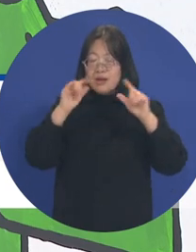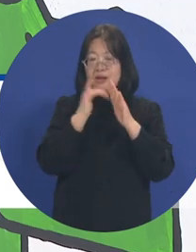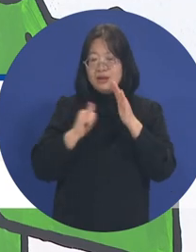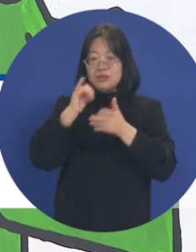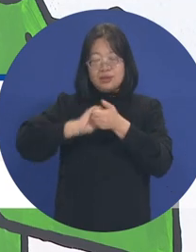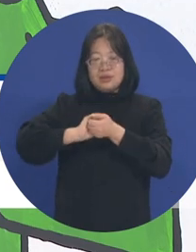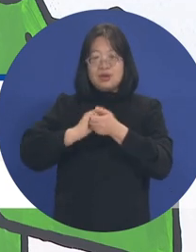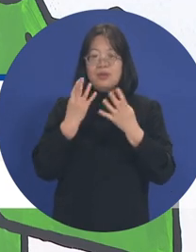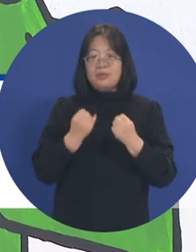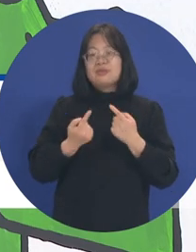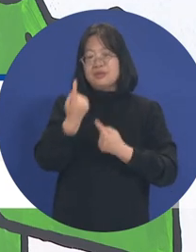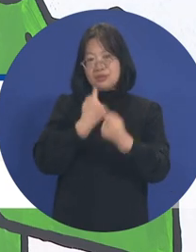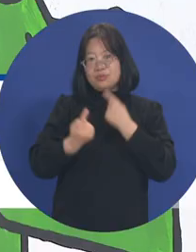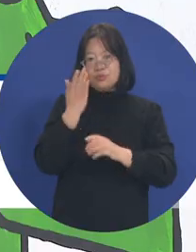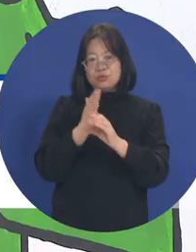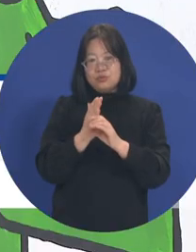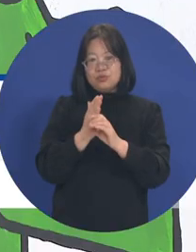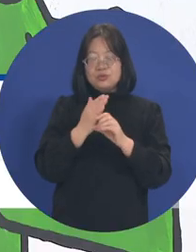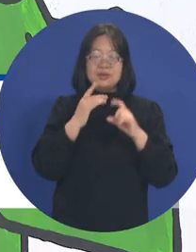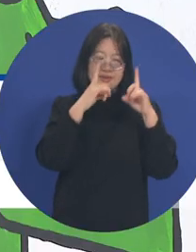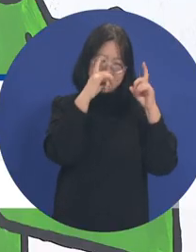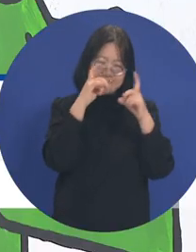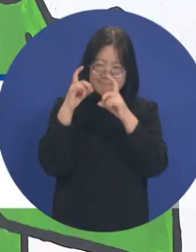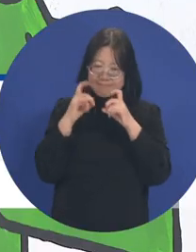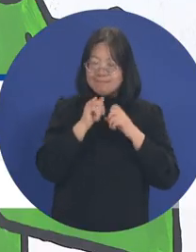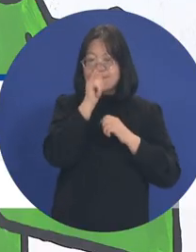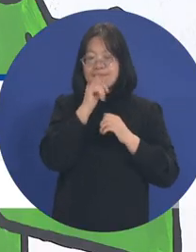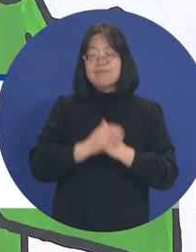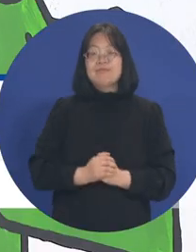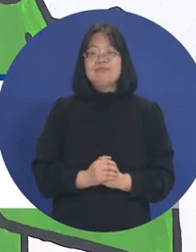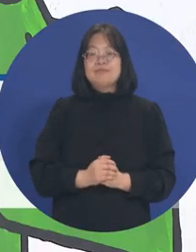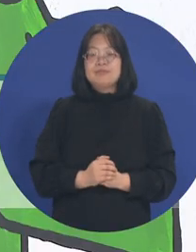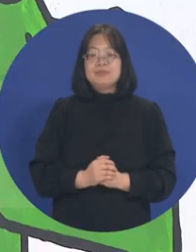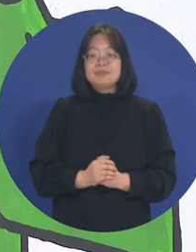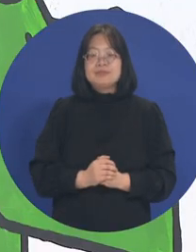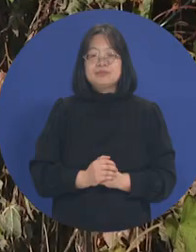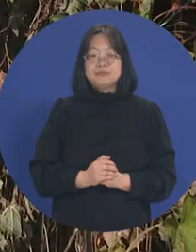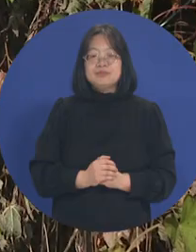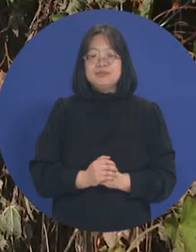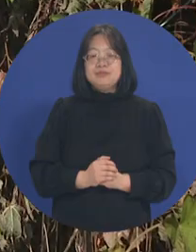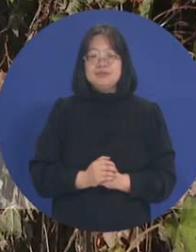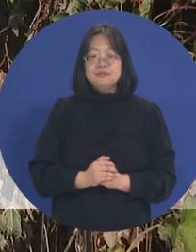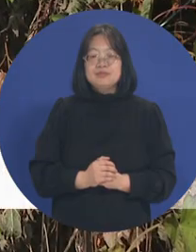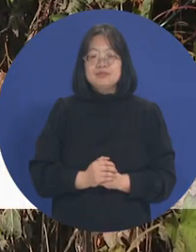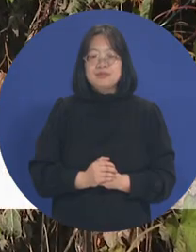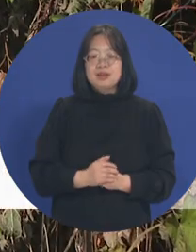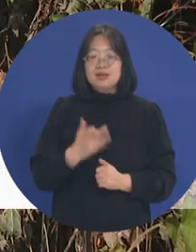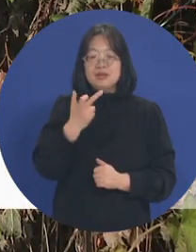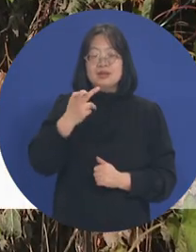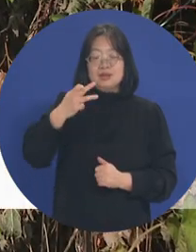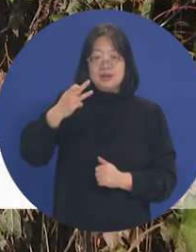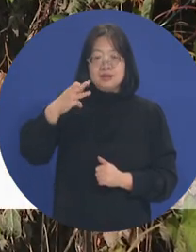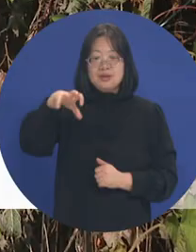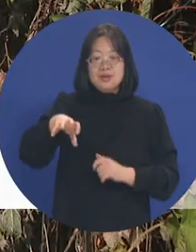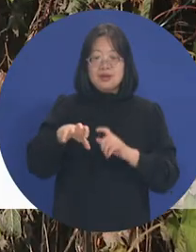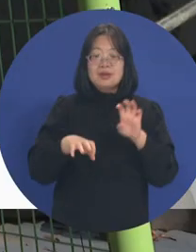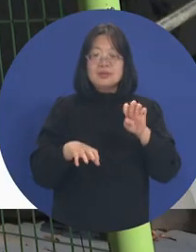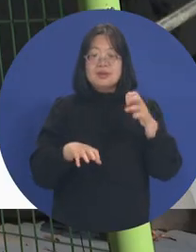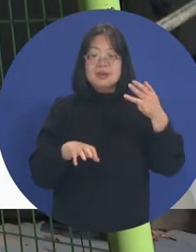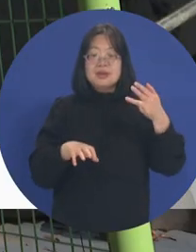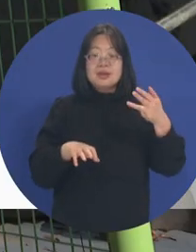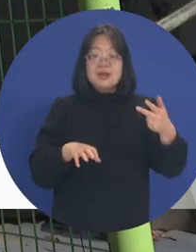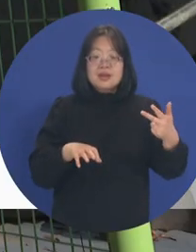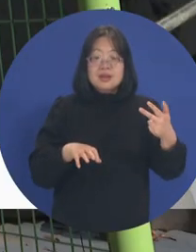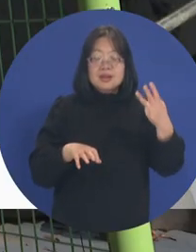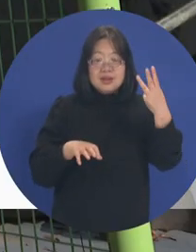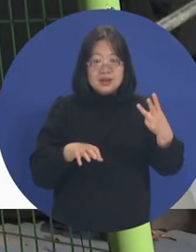가족 단위로 다 많이 다니시더라고요. 사진도 찍고 이러시는 분들이 많이 생기셨어요. 도내 13개 골목, 43개 여행